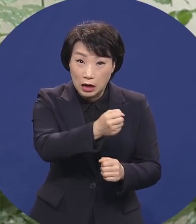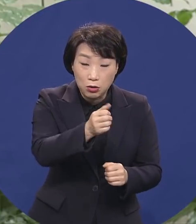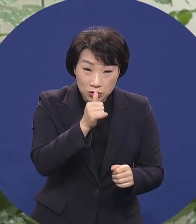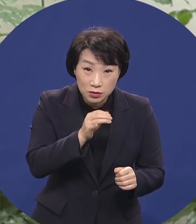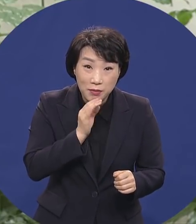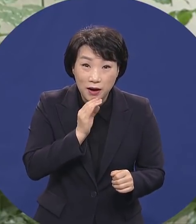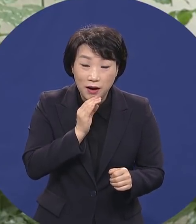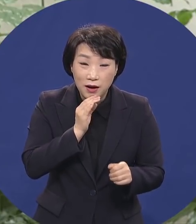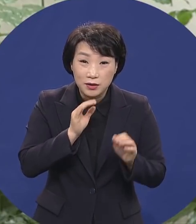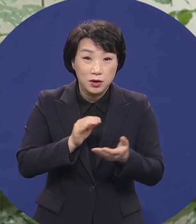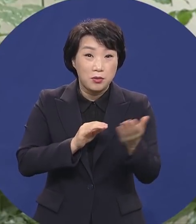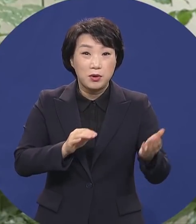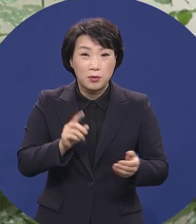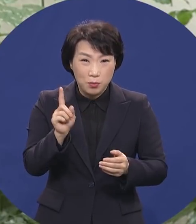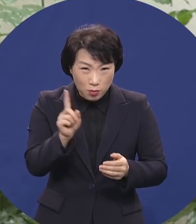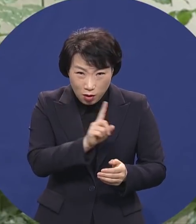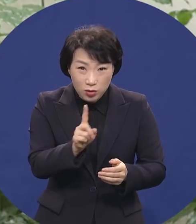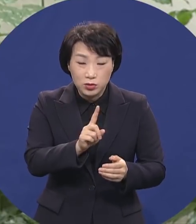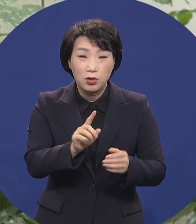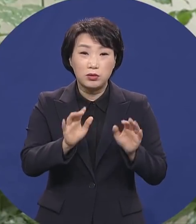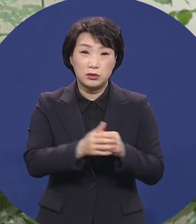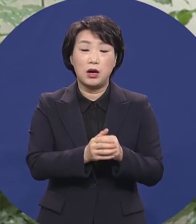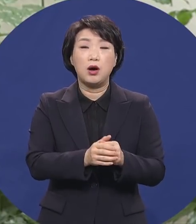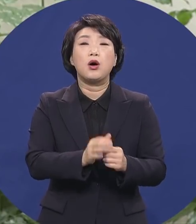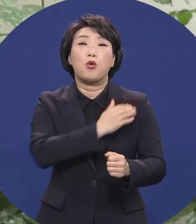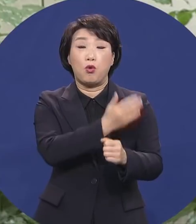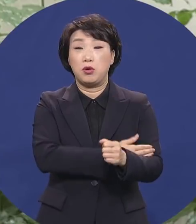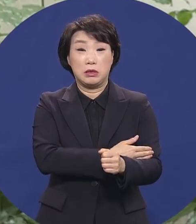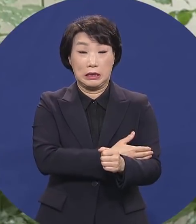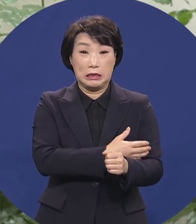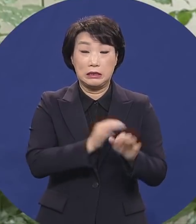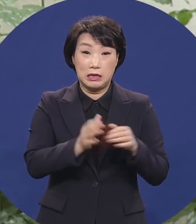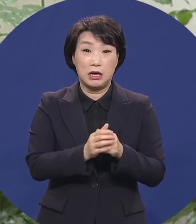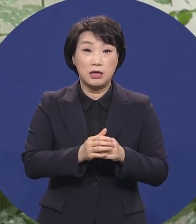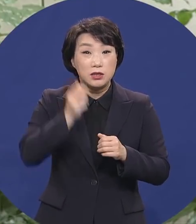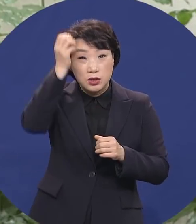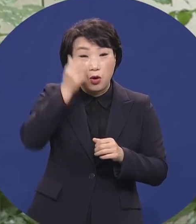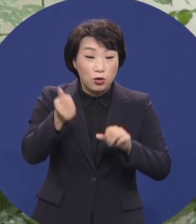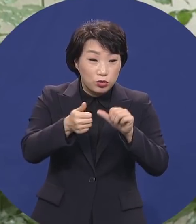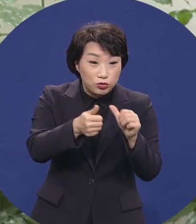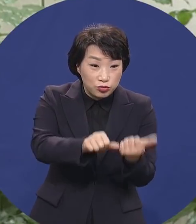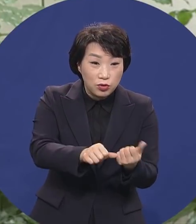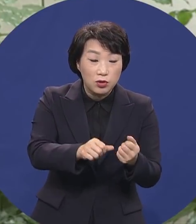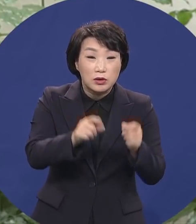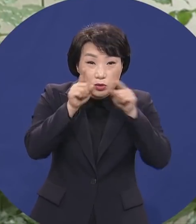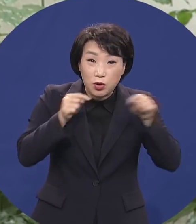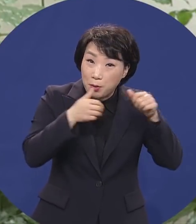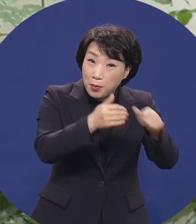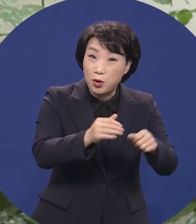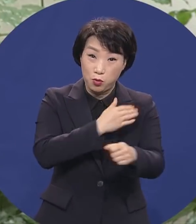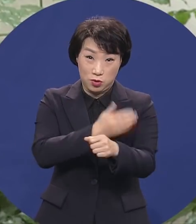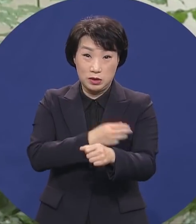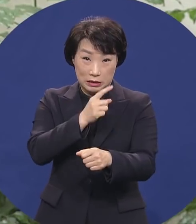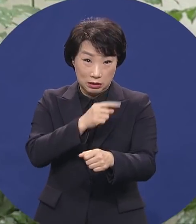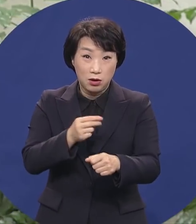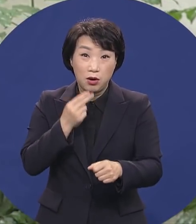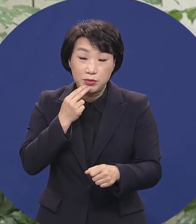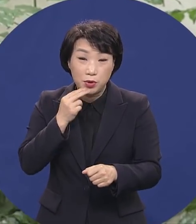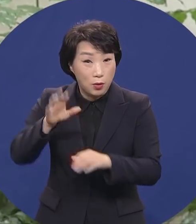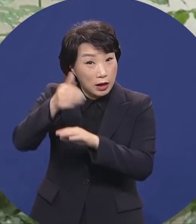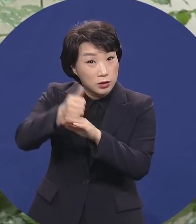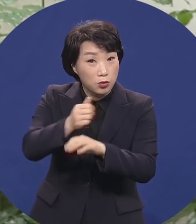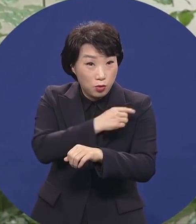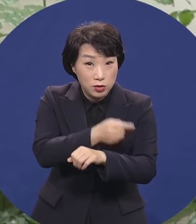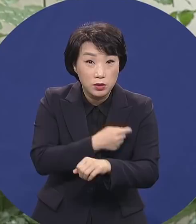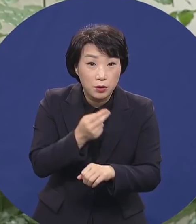보낼 어떤 권리도 없어. 근데 하나님은 창조자요 절대자요. 우리의 생사복을